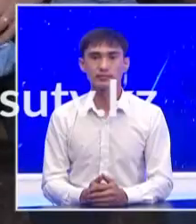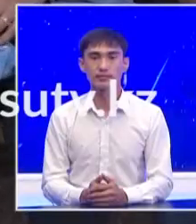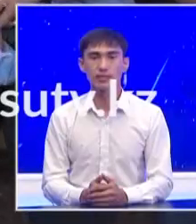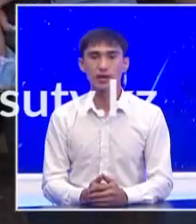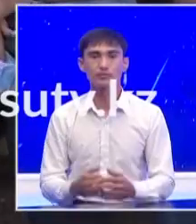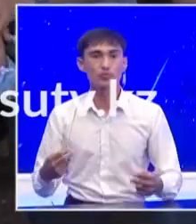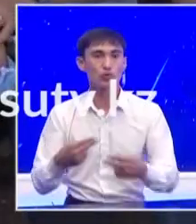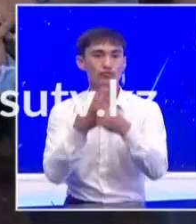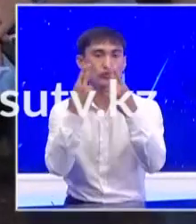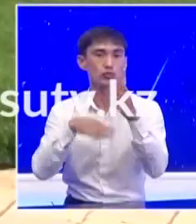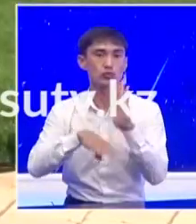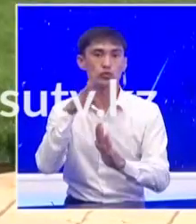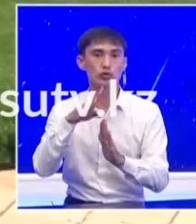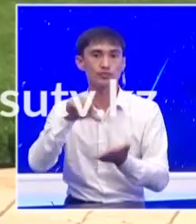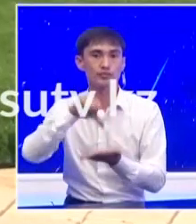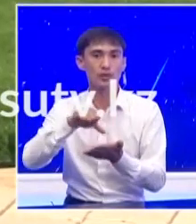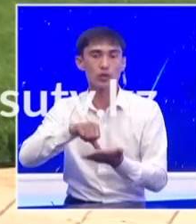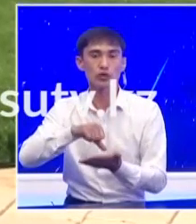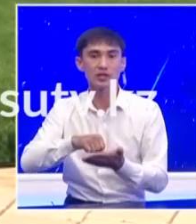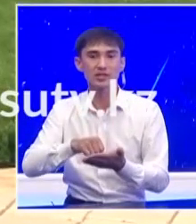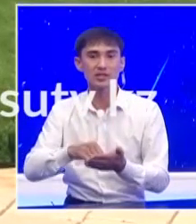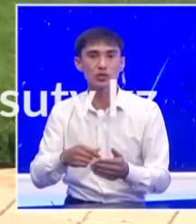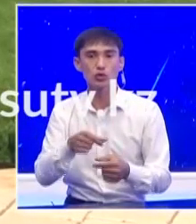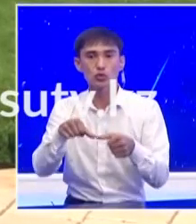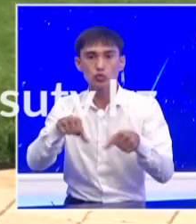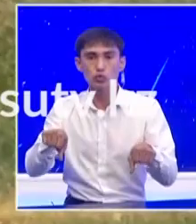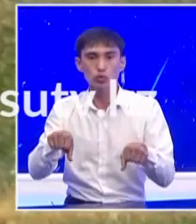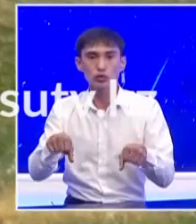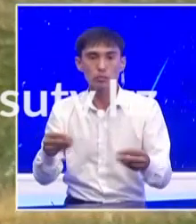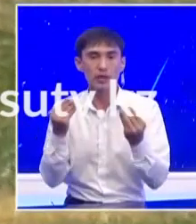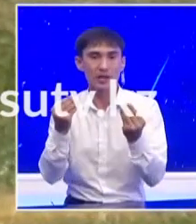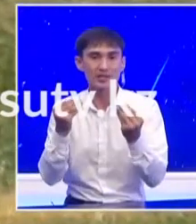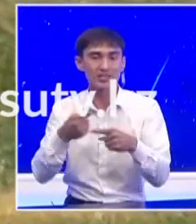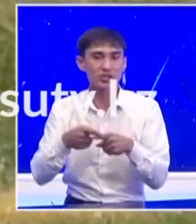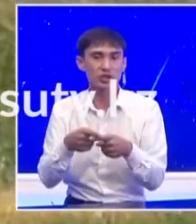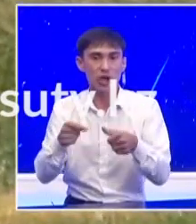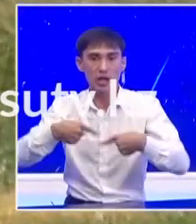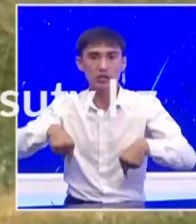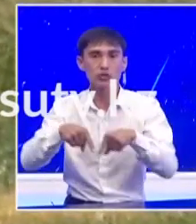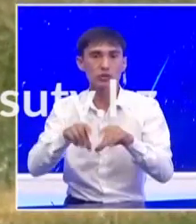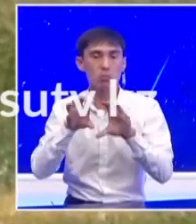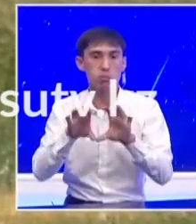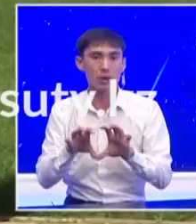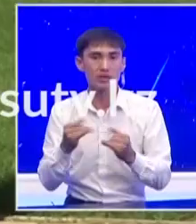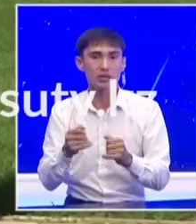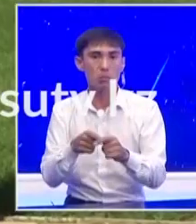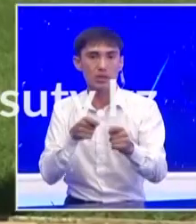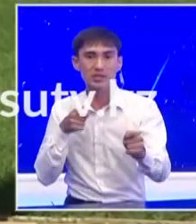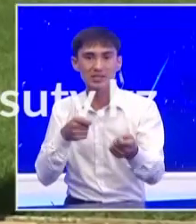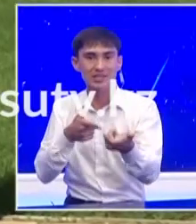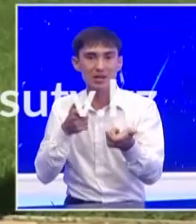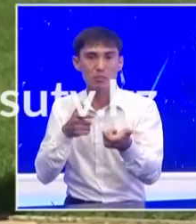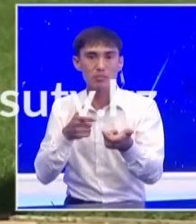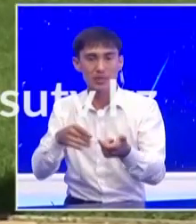Звездный состав участников и судей, прекрасная техническая и организационная база. Проведение Кубка мира по стендовой стрельбе на